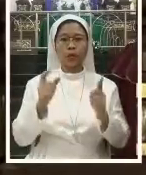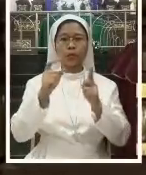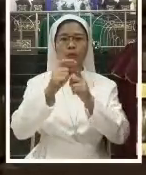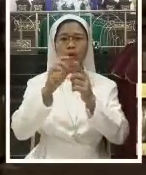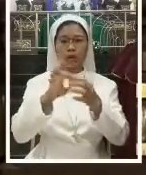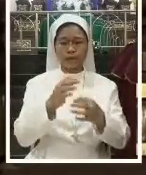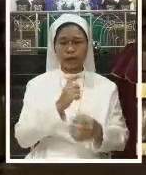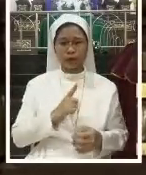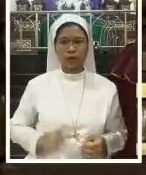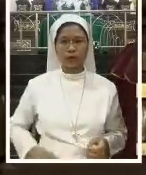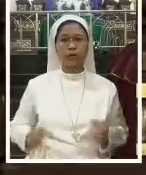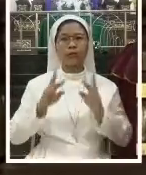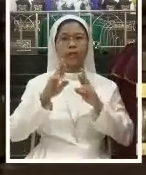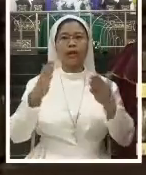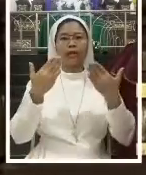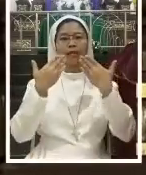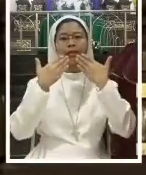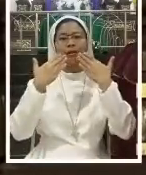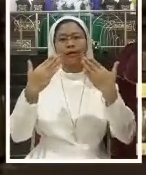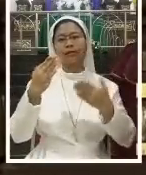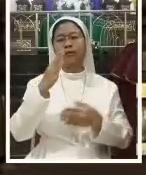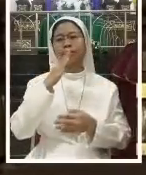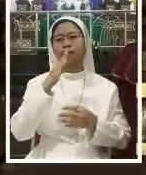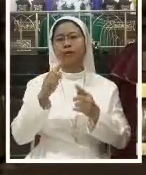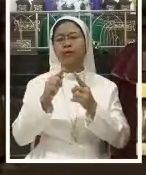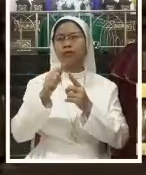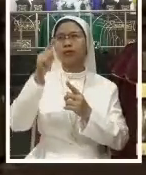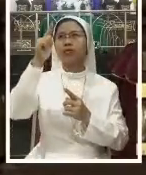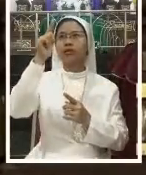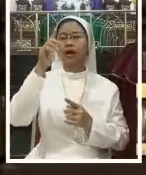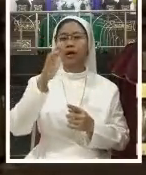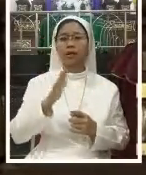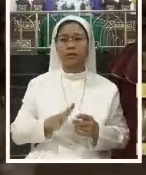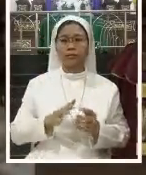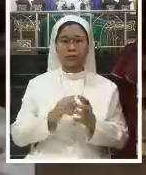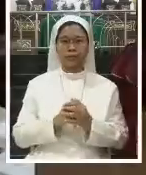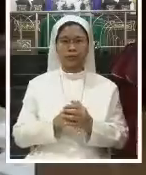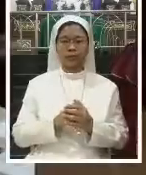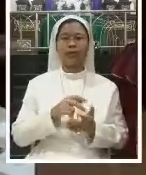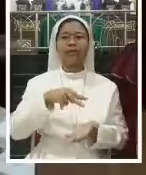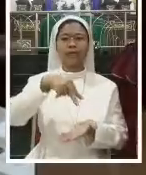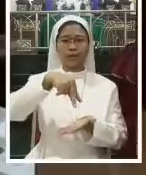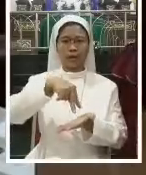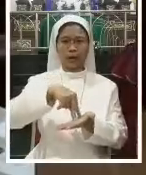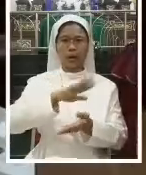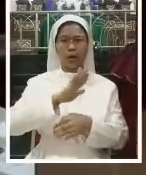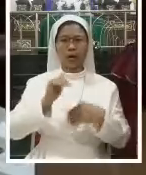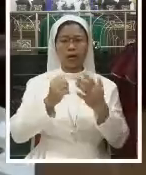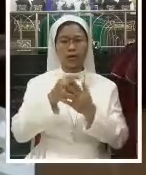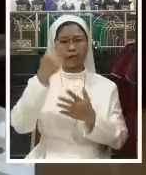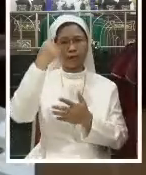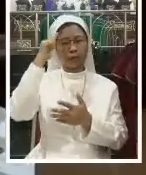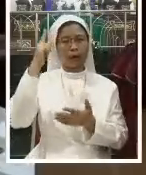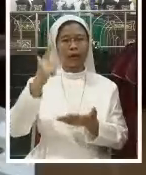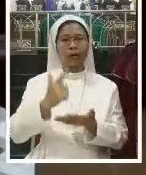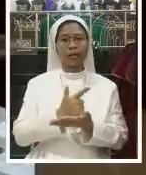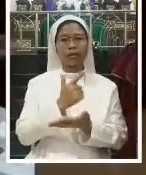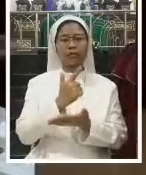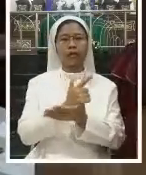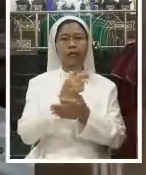Tataramon kan kagurangnan. Salamat sa Diyos. Matindog po ang gabos sa pagrukyaw kang Marhay na